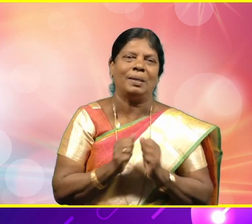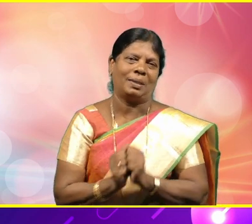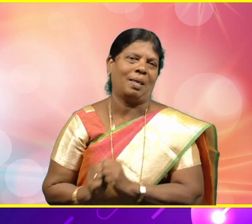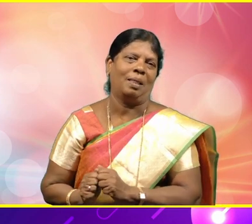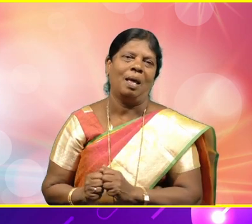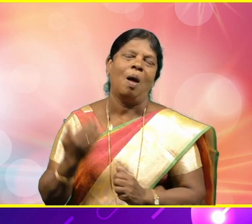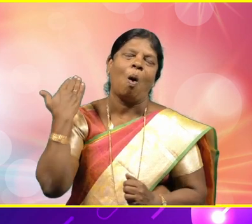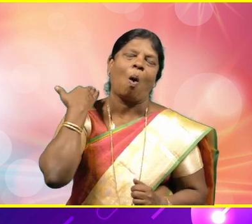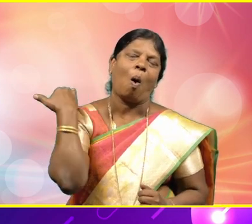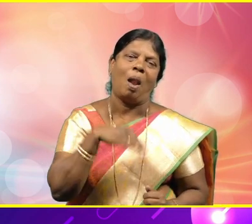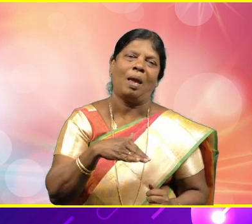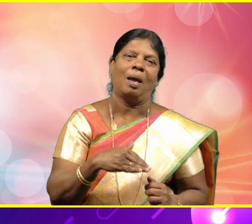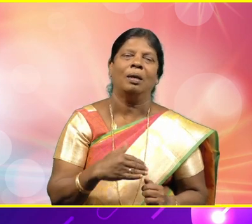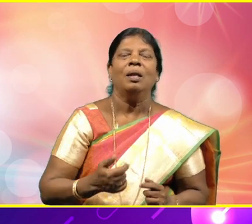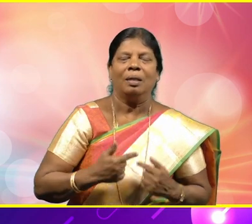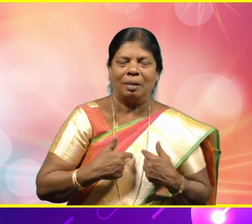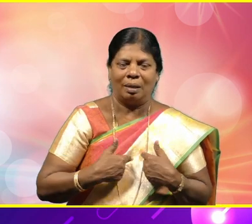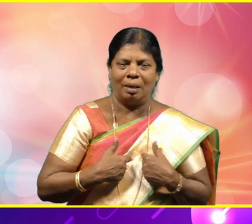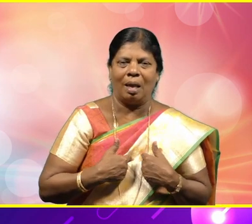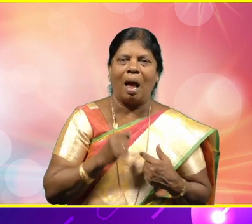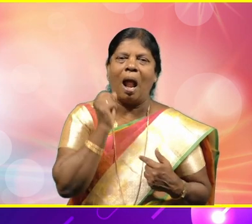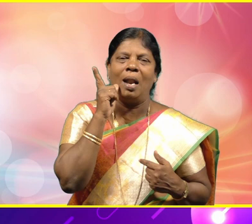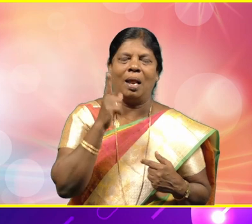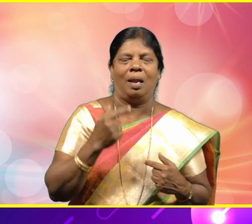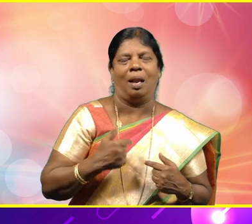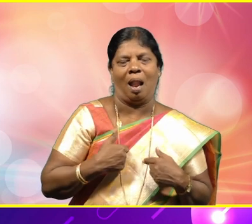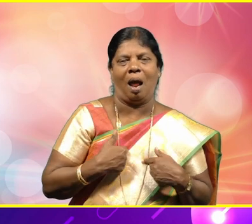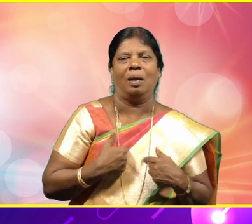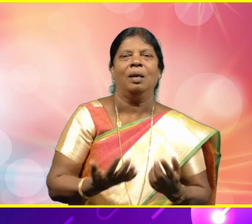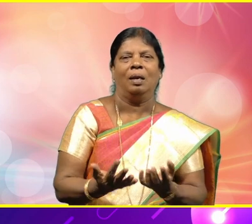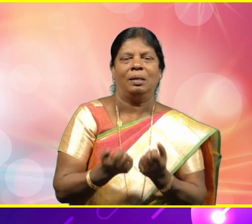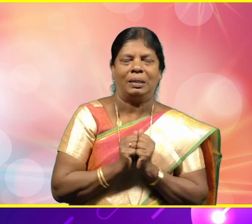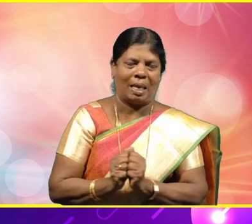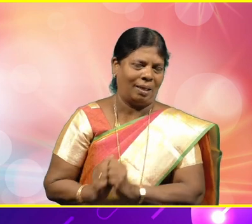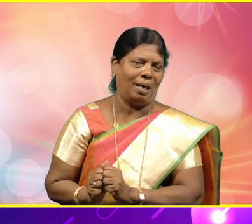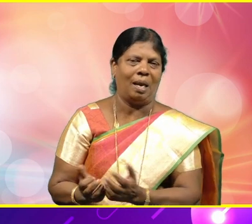கொலை குற்றத்தை தான் செய்ததாக இவன்